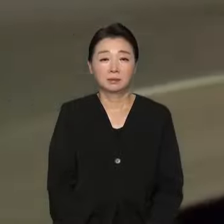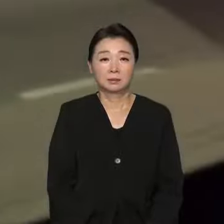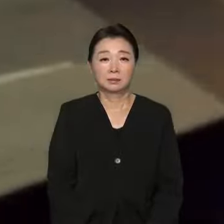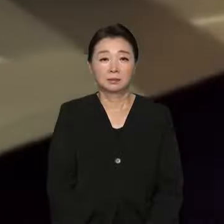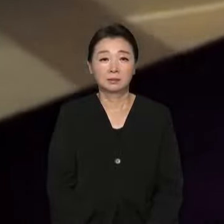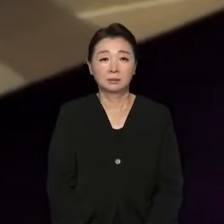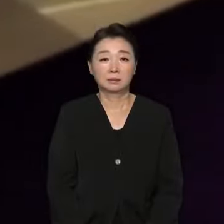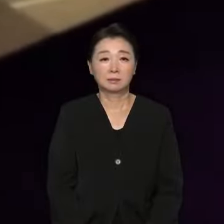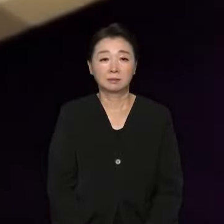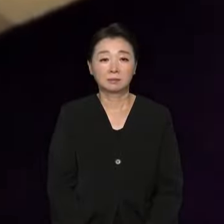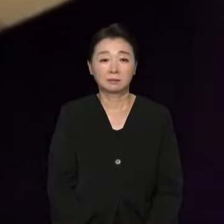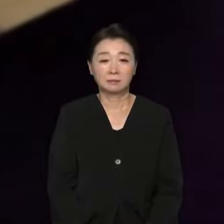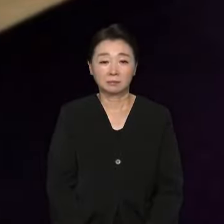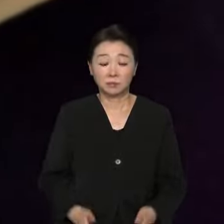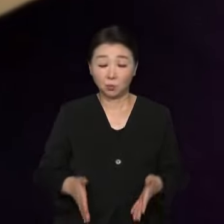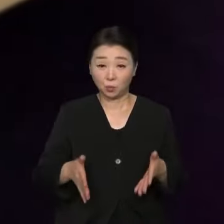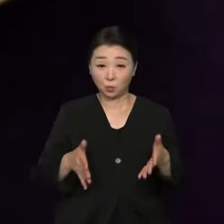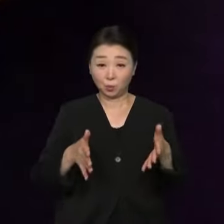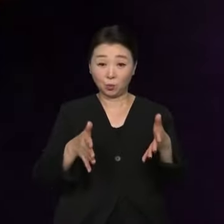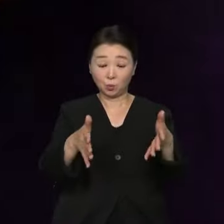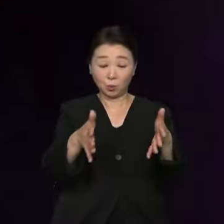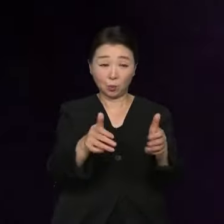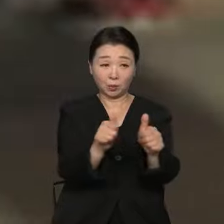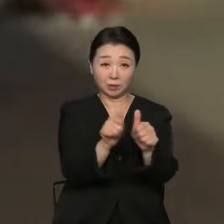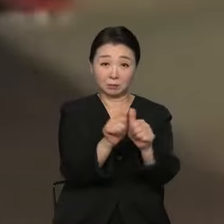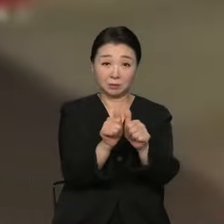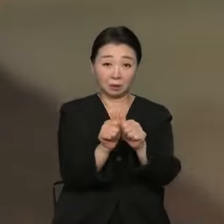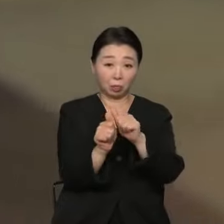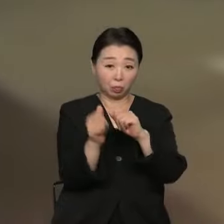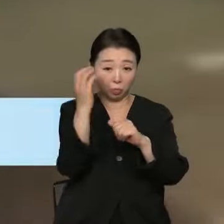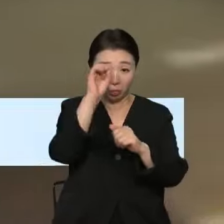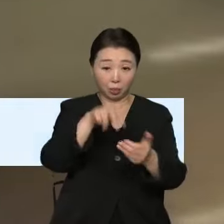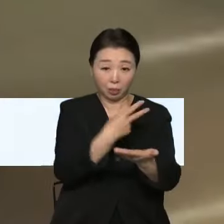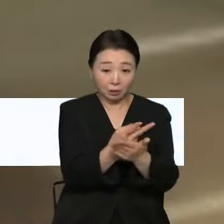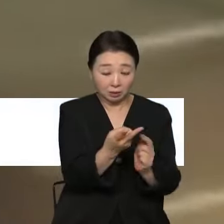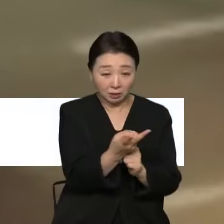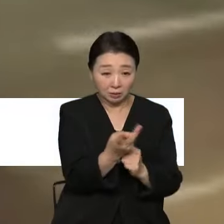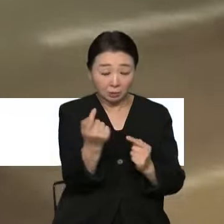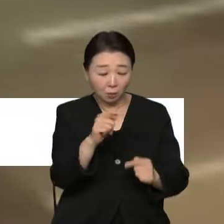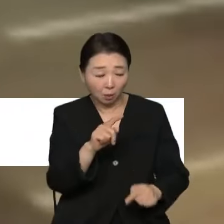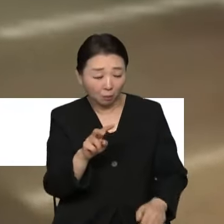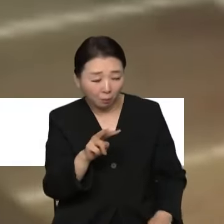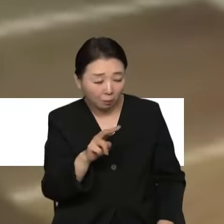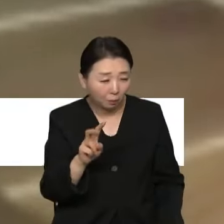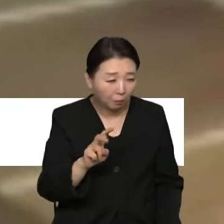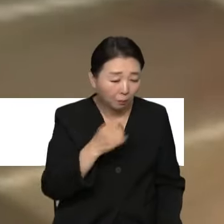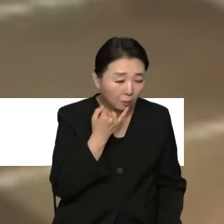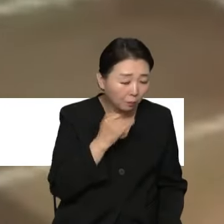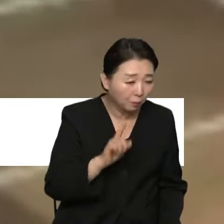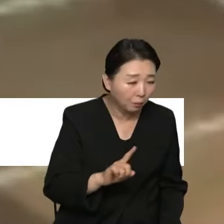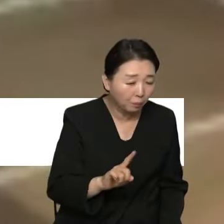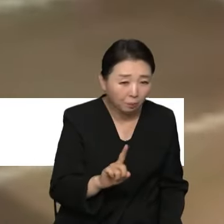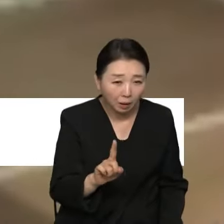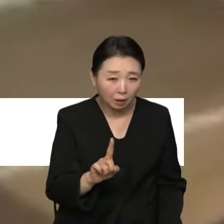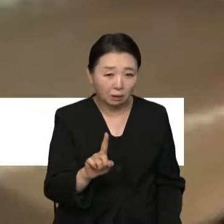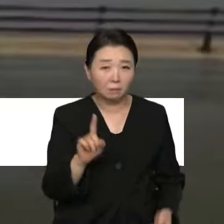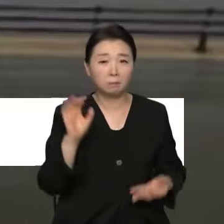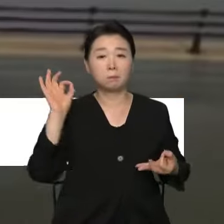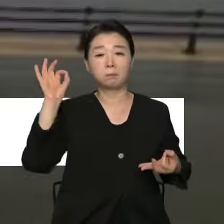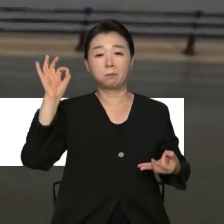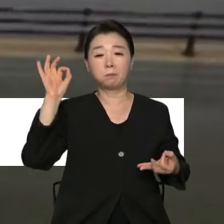기자입니다 도로 한가운데 남성이 쓰러져 있습니다 다른 이들이 달려와 상태를 살펴보지만 성은